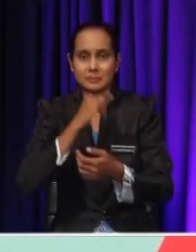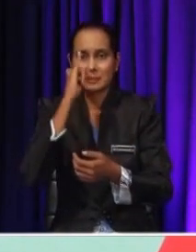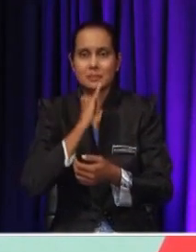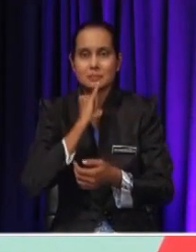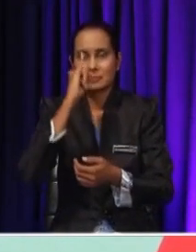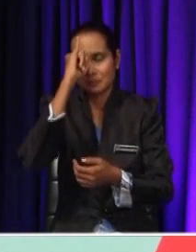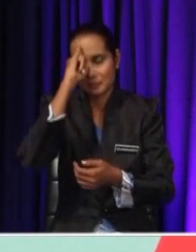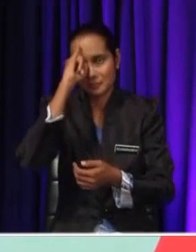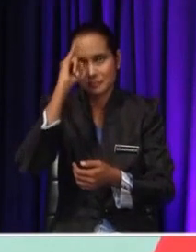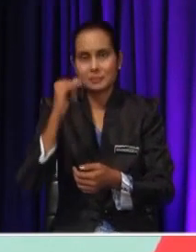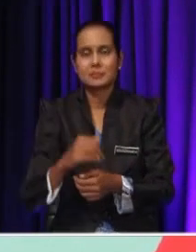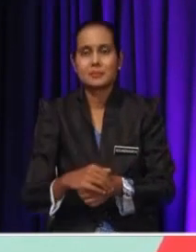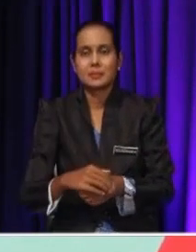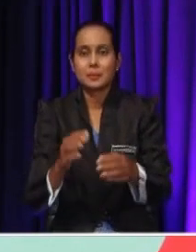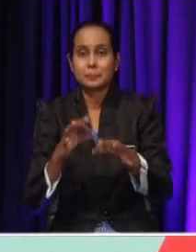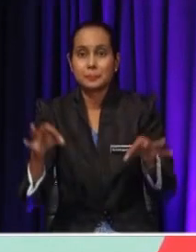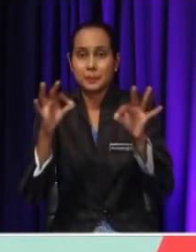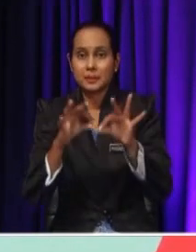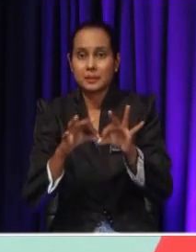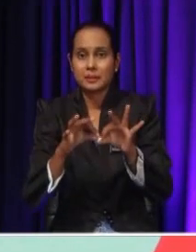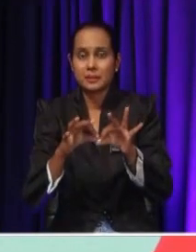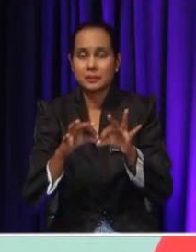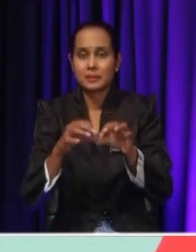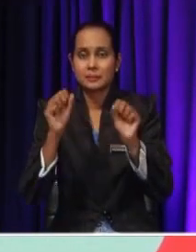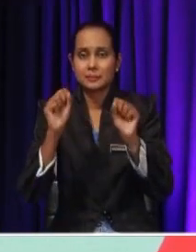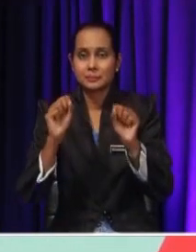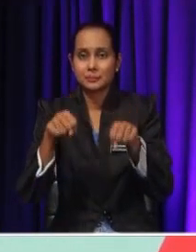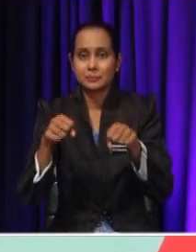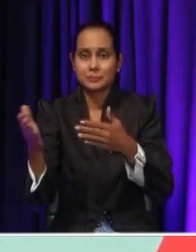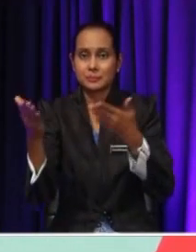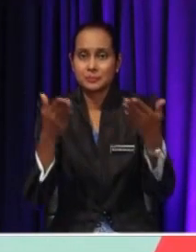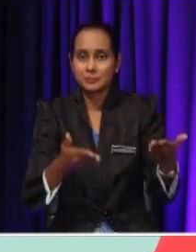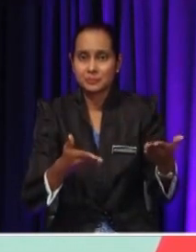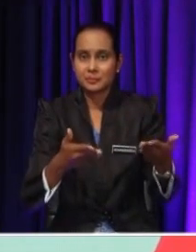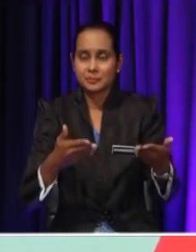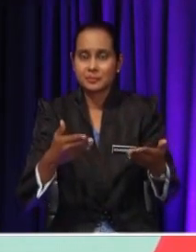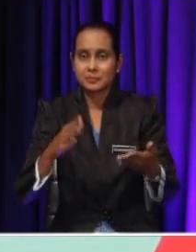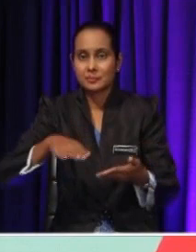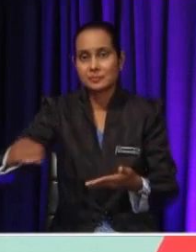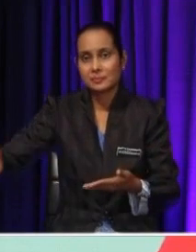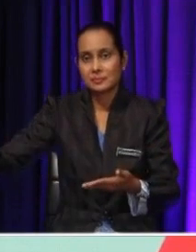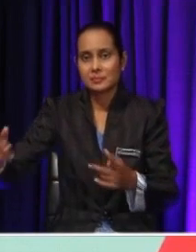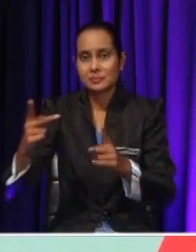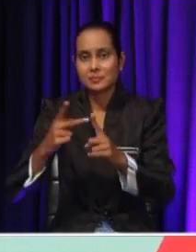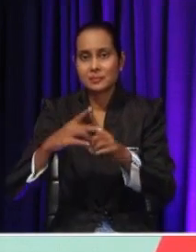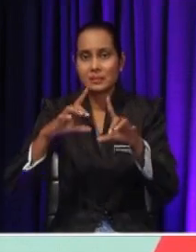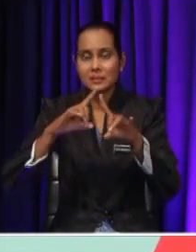penting yaitu ibu bapak boleh membawa anak-anak mereka ke dewan